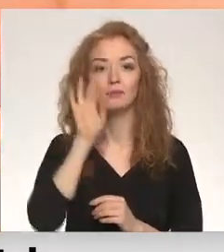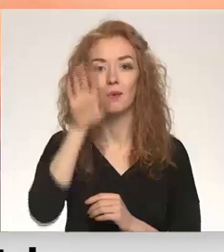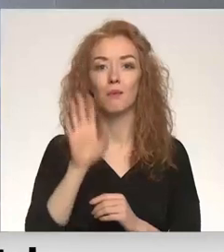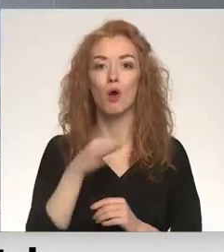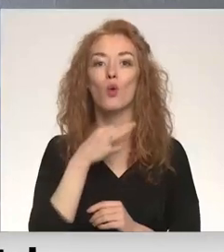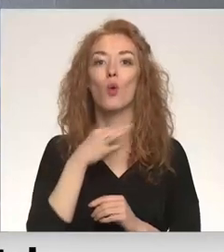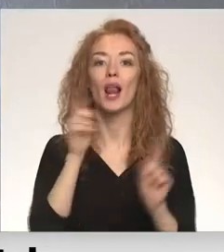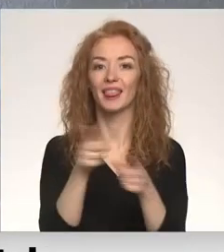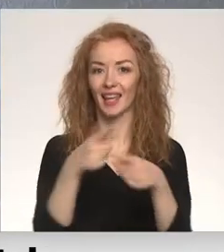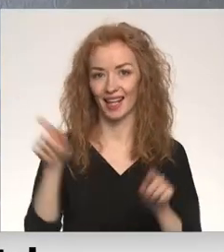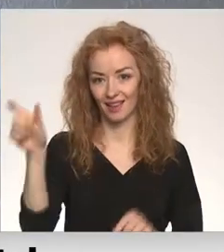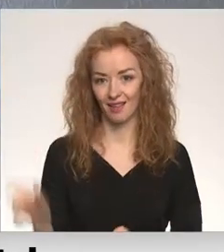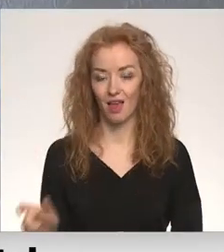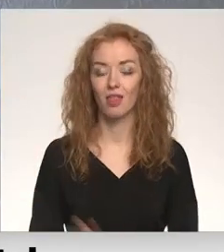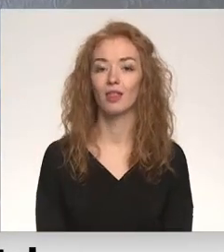diriģenti.